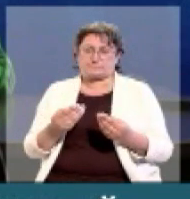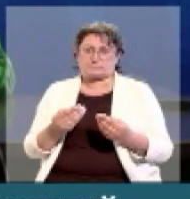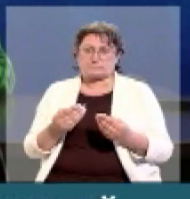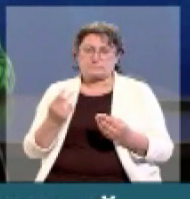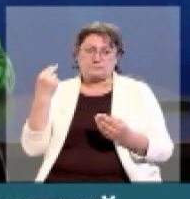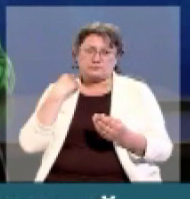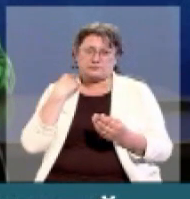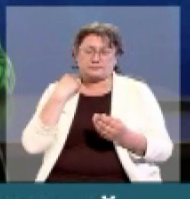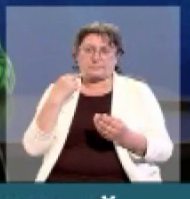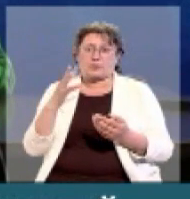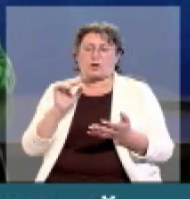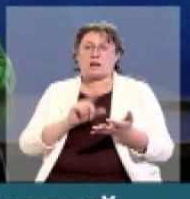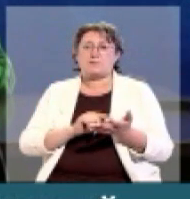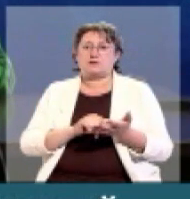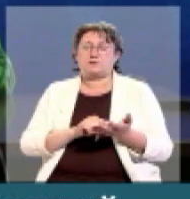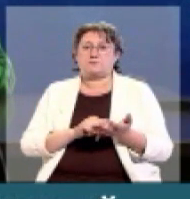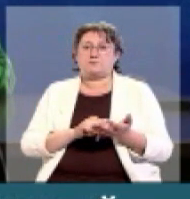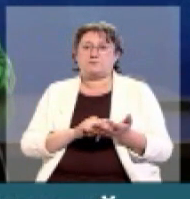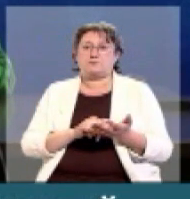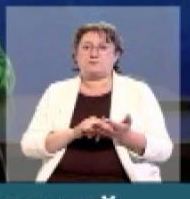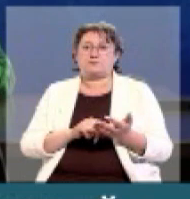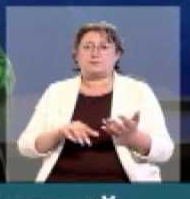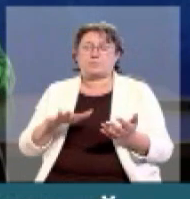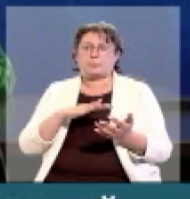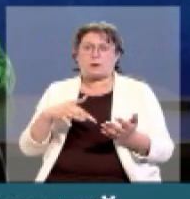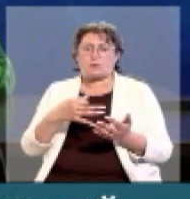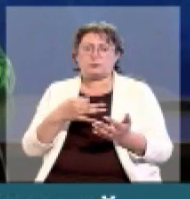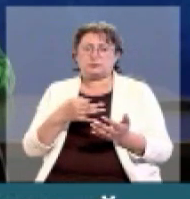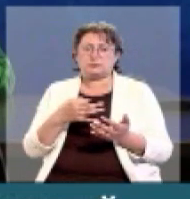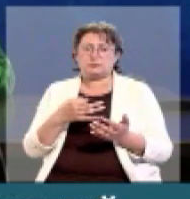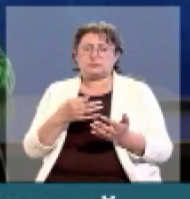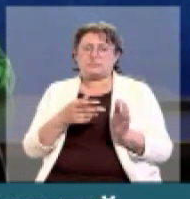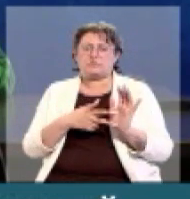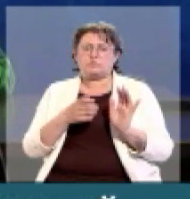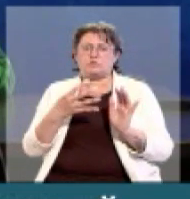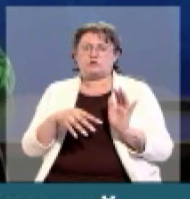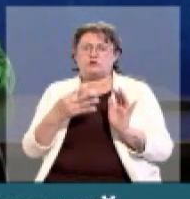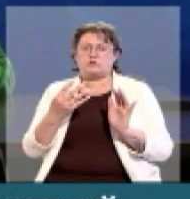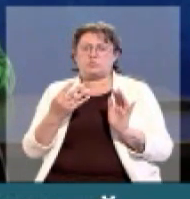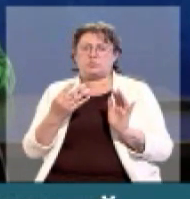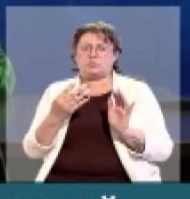день задолженность по алиментным платежам по области составляет 844